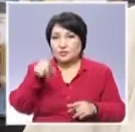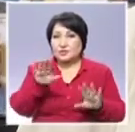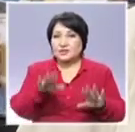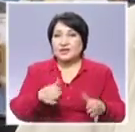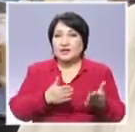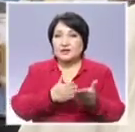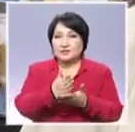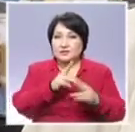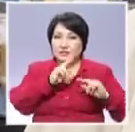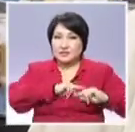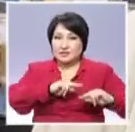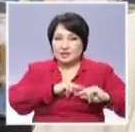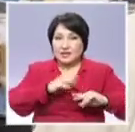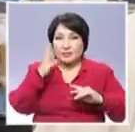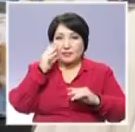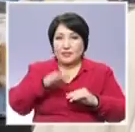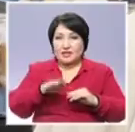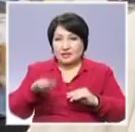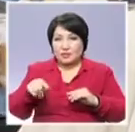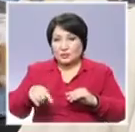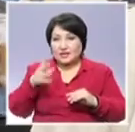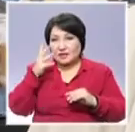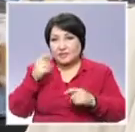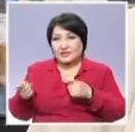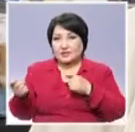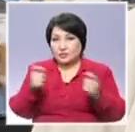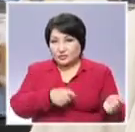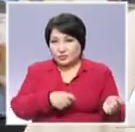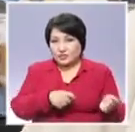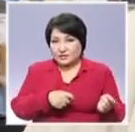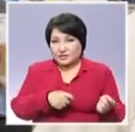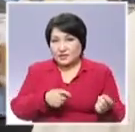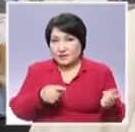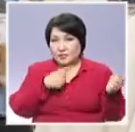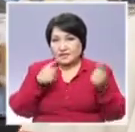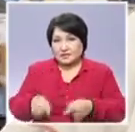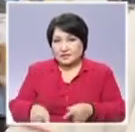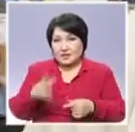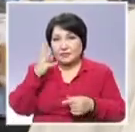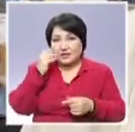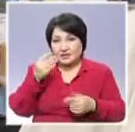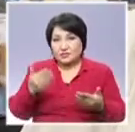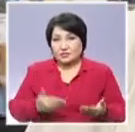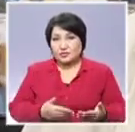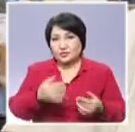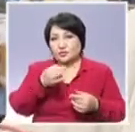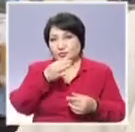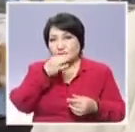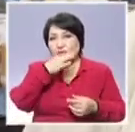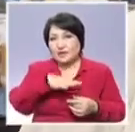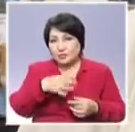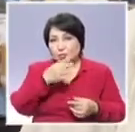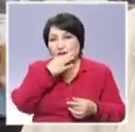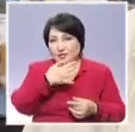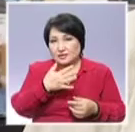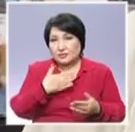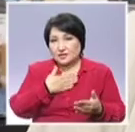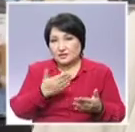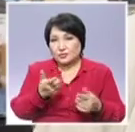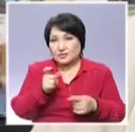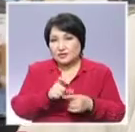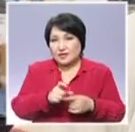осында Алматыға көшіріп алып келгеннен кейін келіп, енді тұрып жатырмыз. Алматы бізге ұнайды. Міне өзіміздің жерлестер келгеннен кейін кішкене демеу